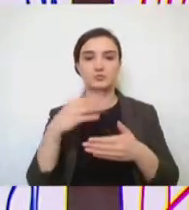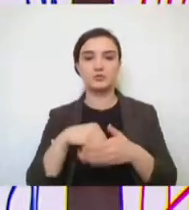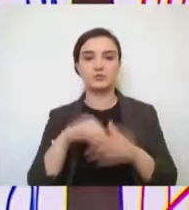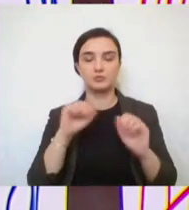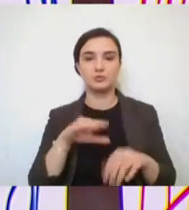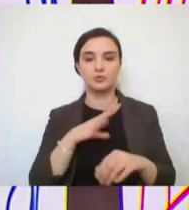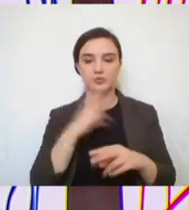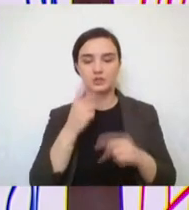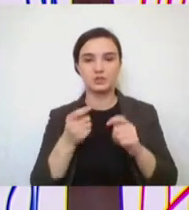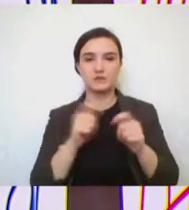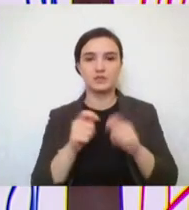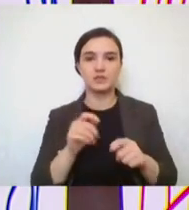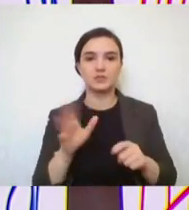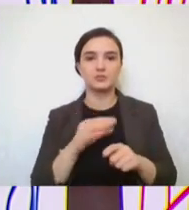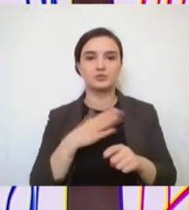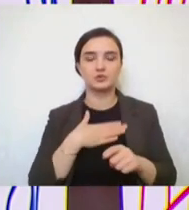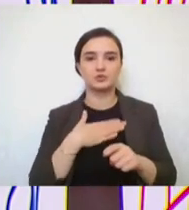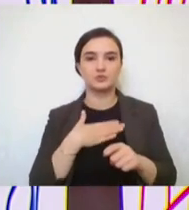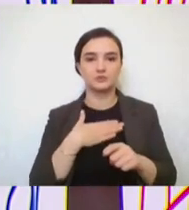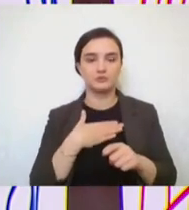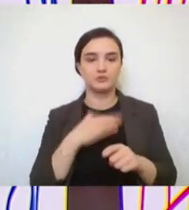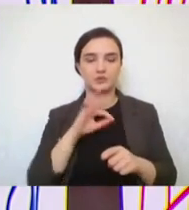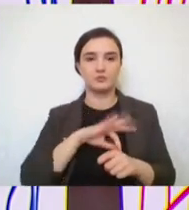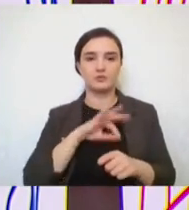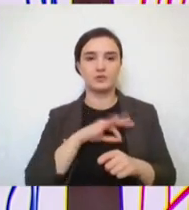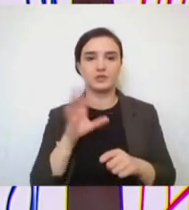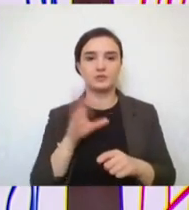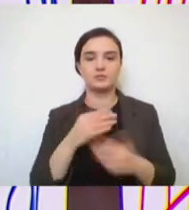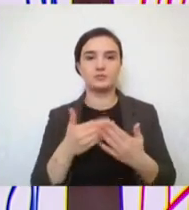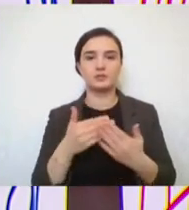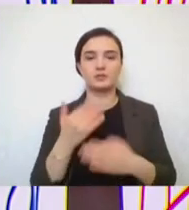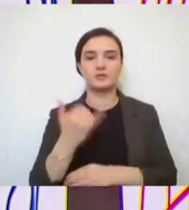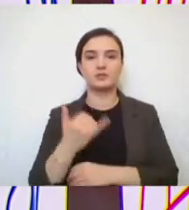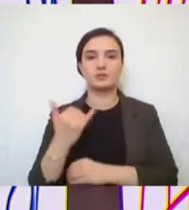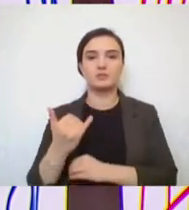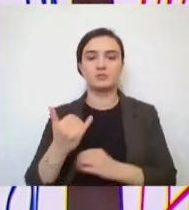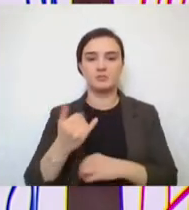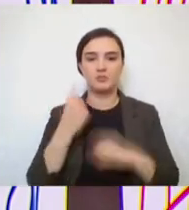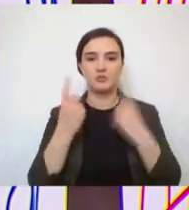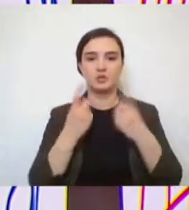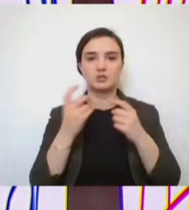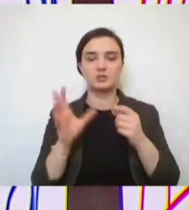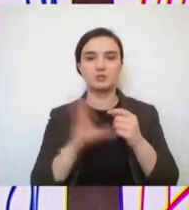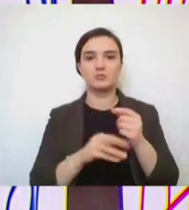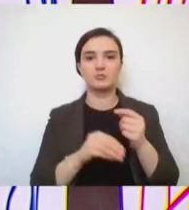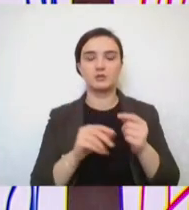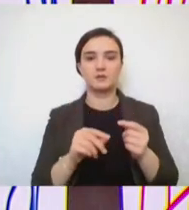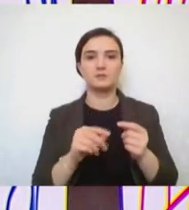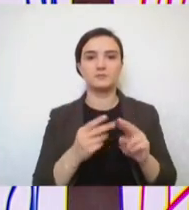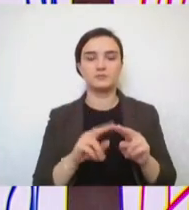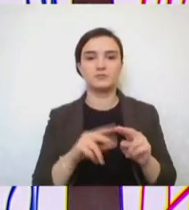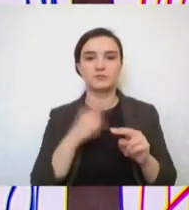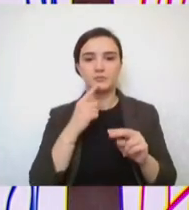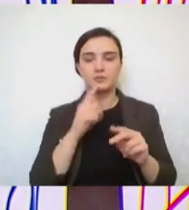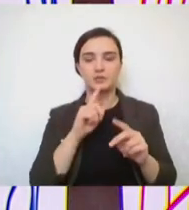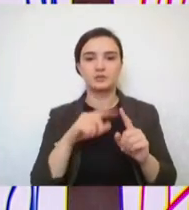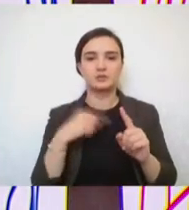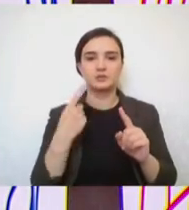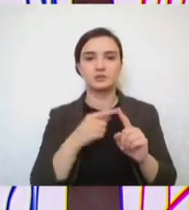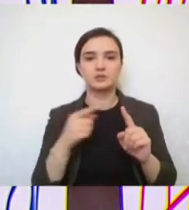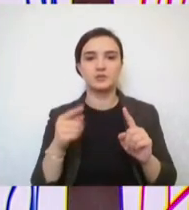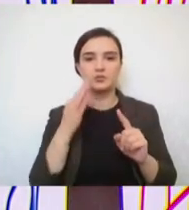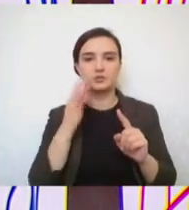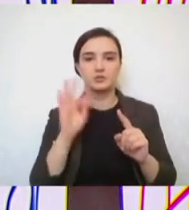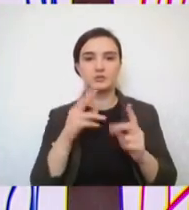ჩვენ სასიკეთოდ გამოვიყენებთ. დღევანდელმა მონაცემებმა მემხედველობაში მაქვს ერთი წლის გამოცდილება აჩვენა,